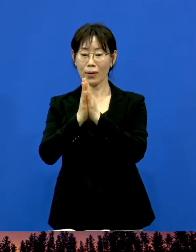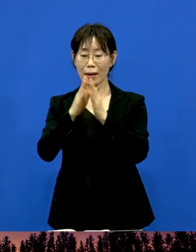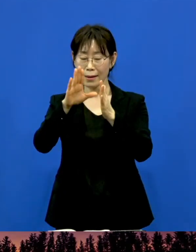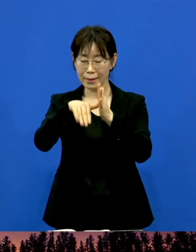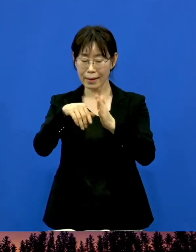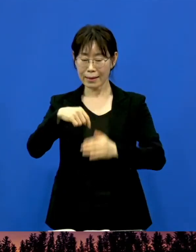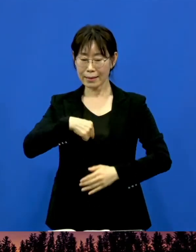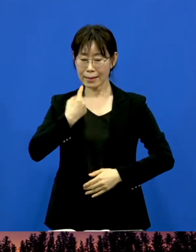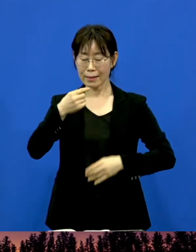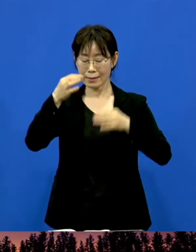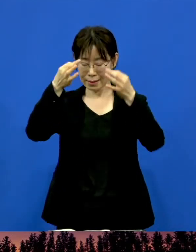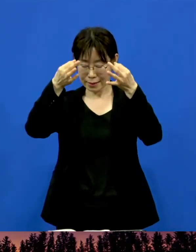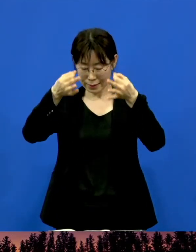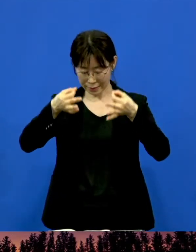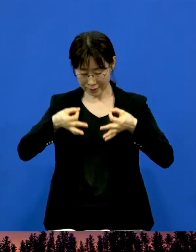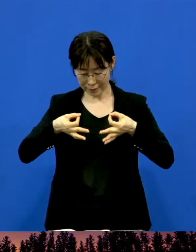돼요.